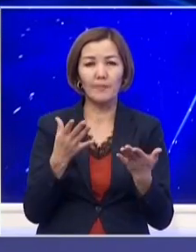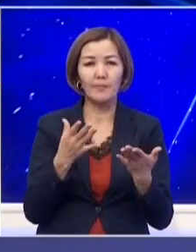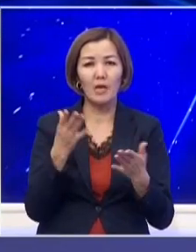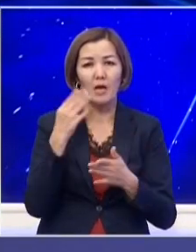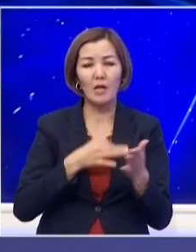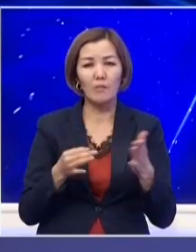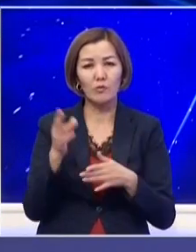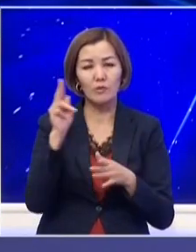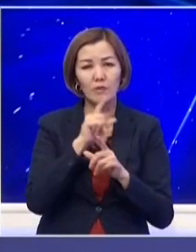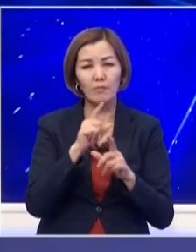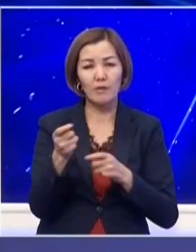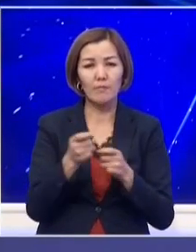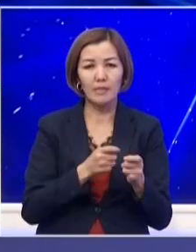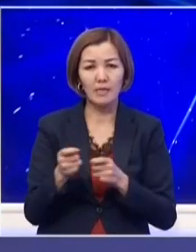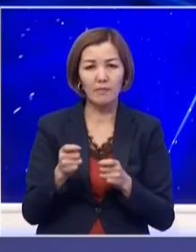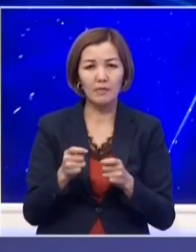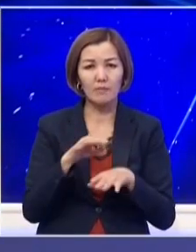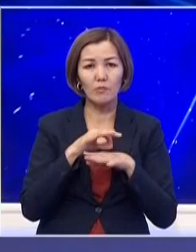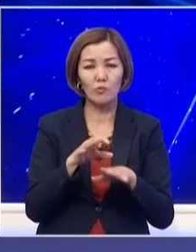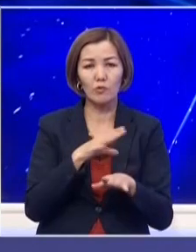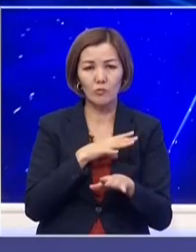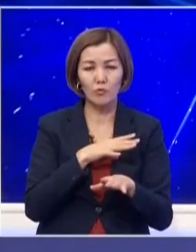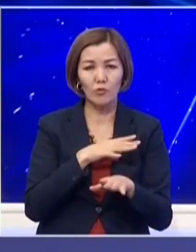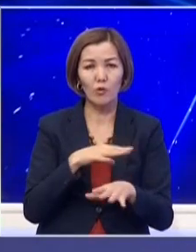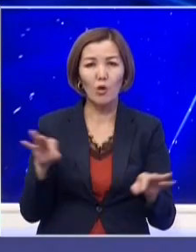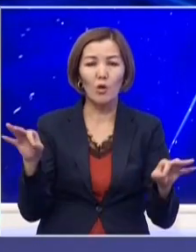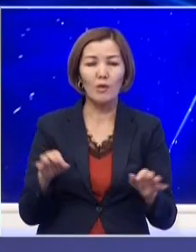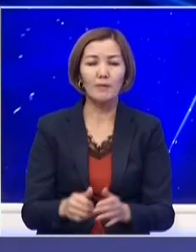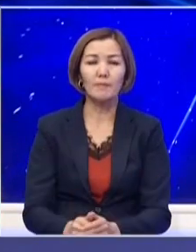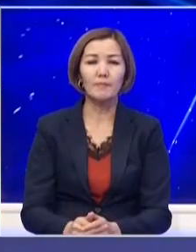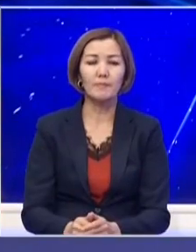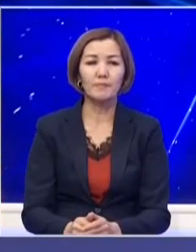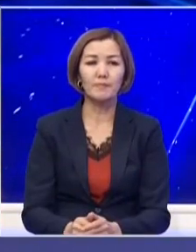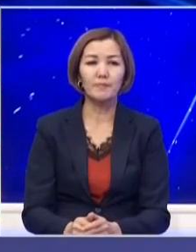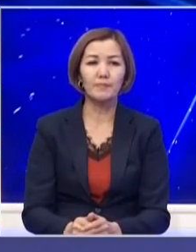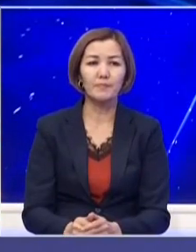Айта кетерлігі, шара Алматы облыстық білім басқармасы бастамасымен өткізіліп отыр.